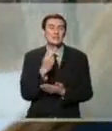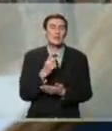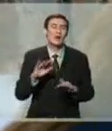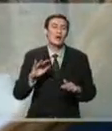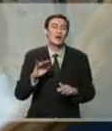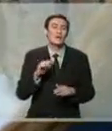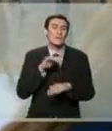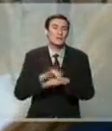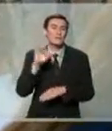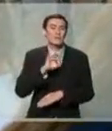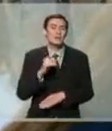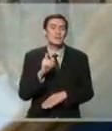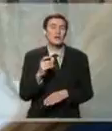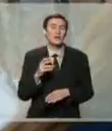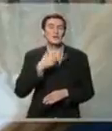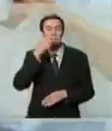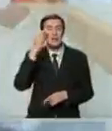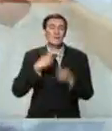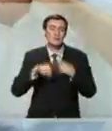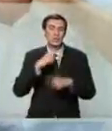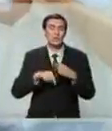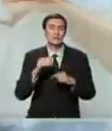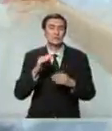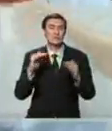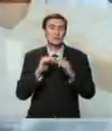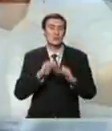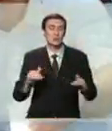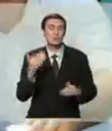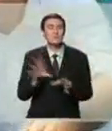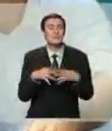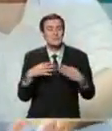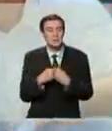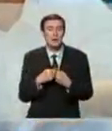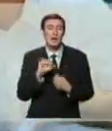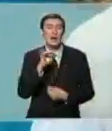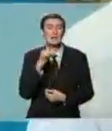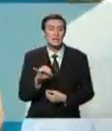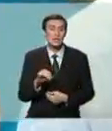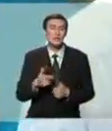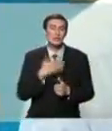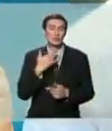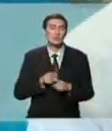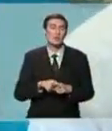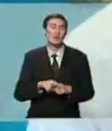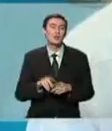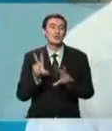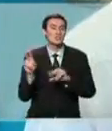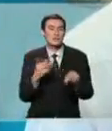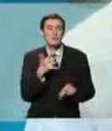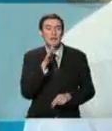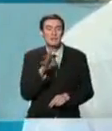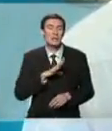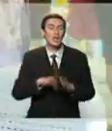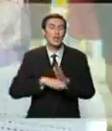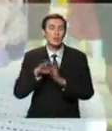из 100 в Италии дети возвращаются в детдома. Но в семье Андрея считают себя счастливыми. 5 лет, проведенные вместе, стали